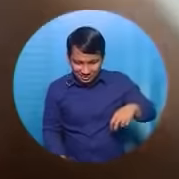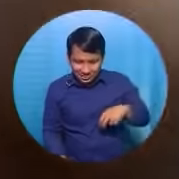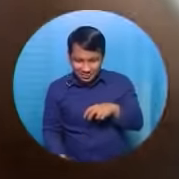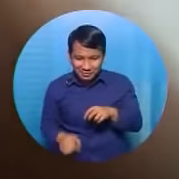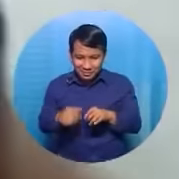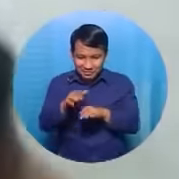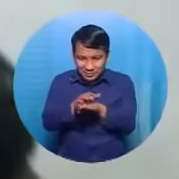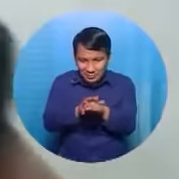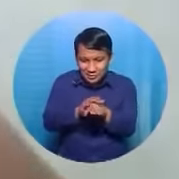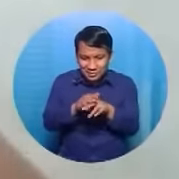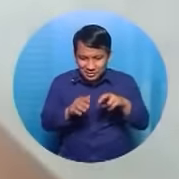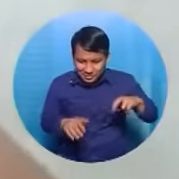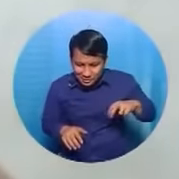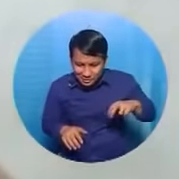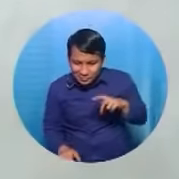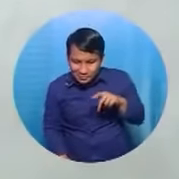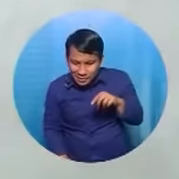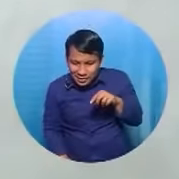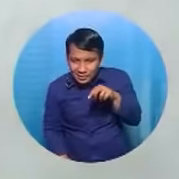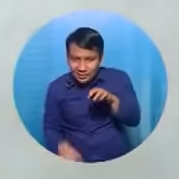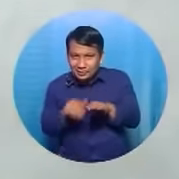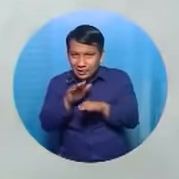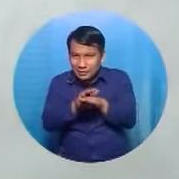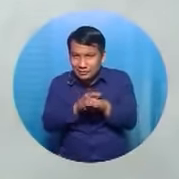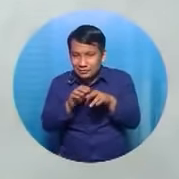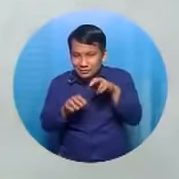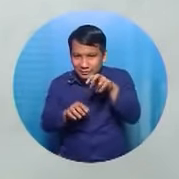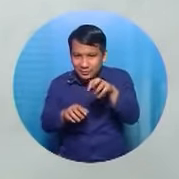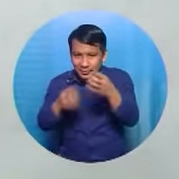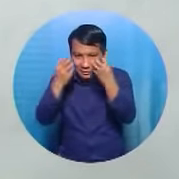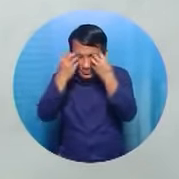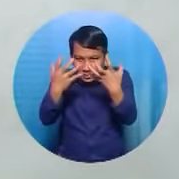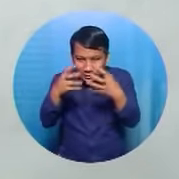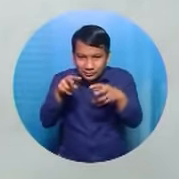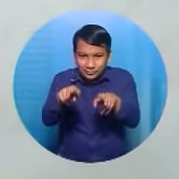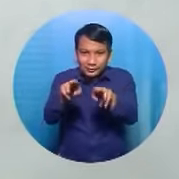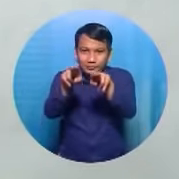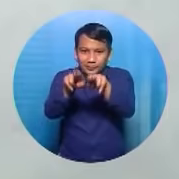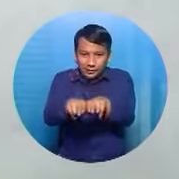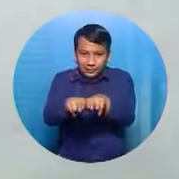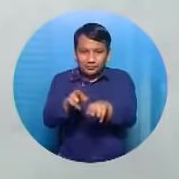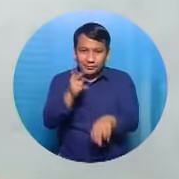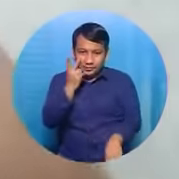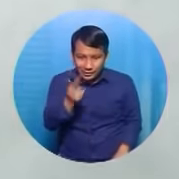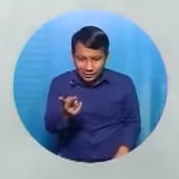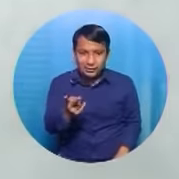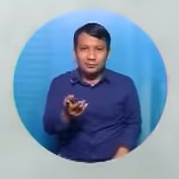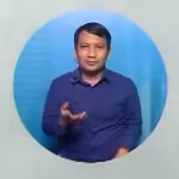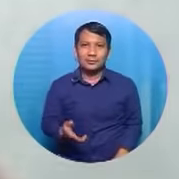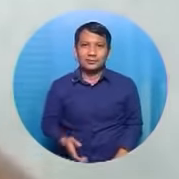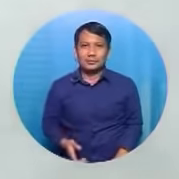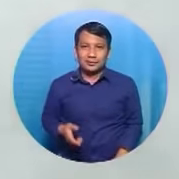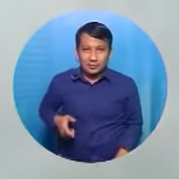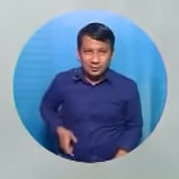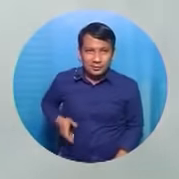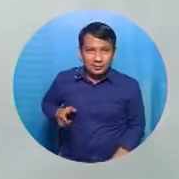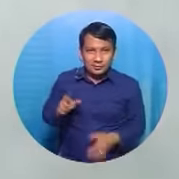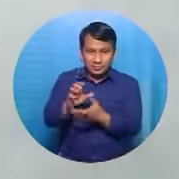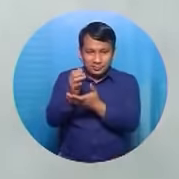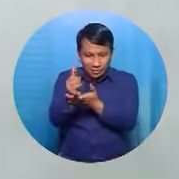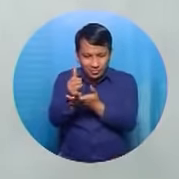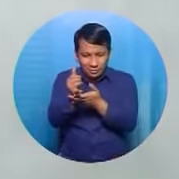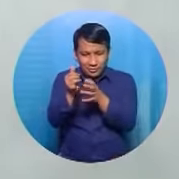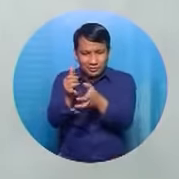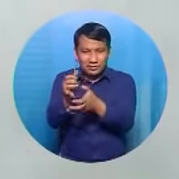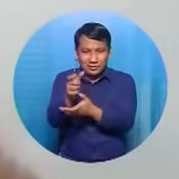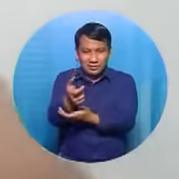Dandahan po. Yun po talagang nakita sa dalawang mata ko po na magkakabit sila sa higaan. Oh. Kaya tinuto ko po yung kamera. Sabi